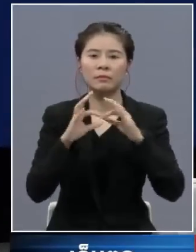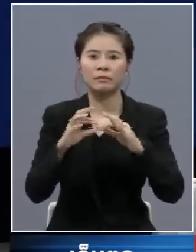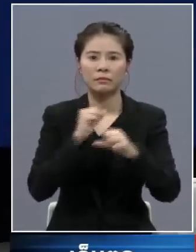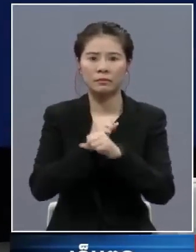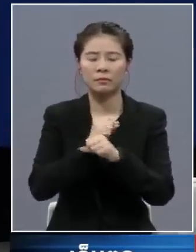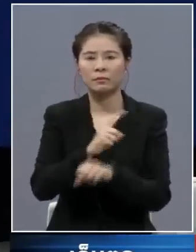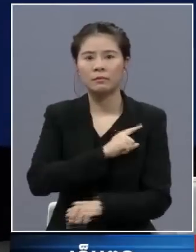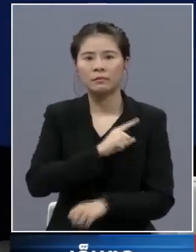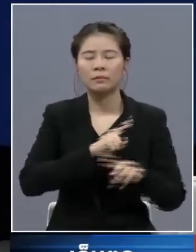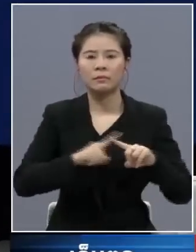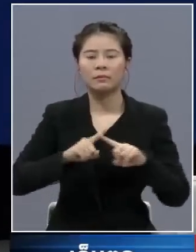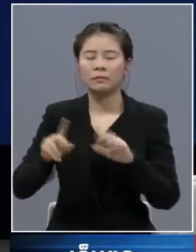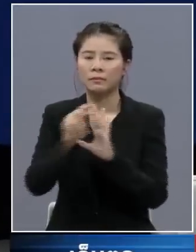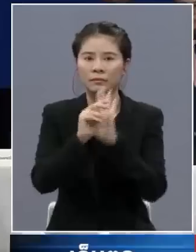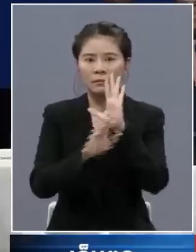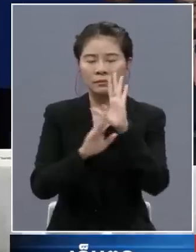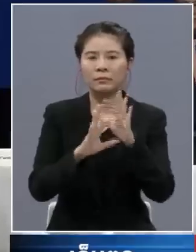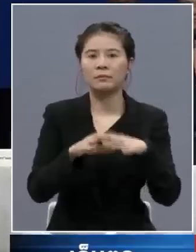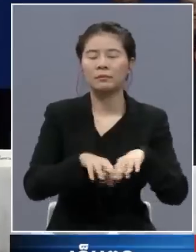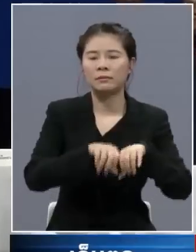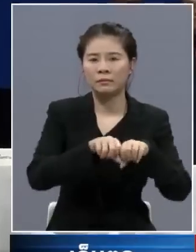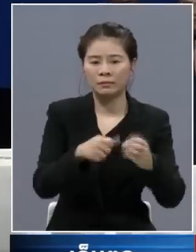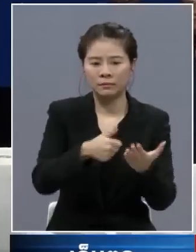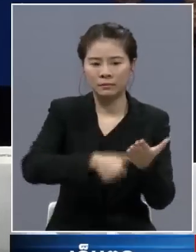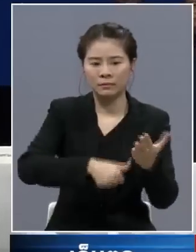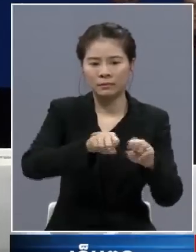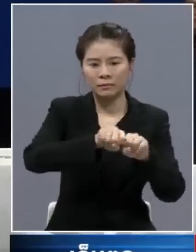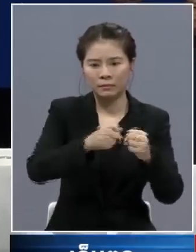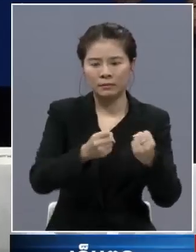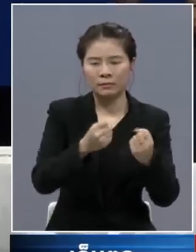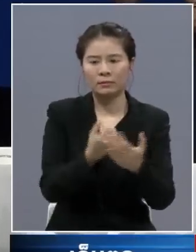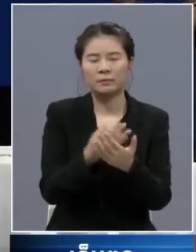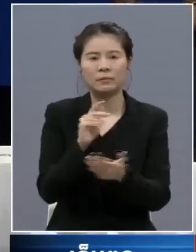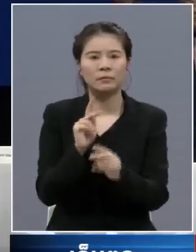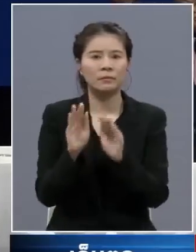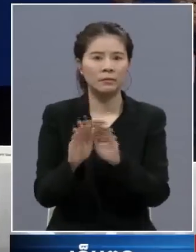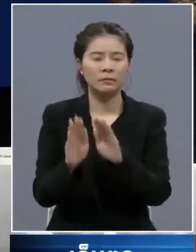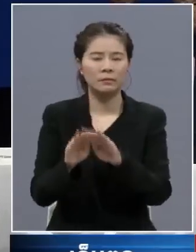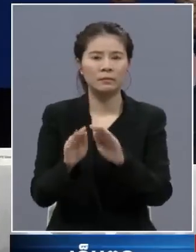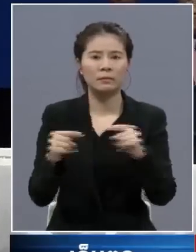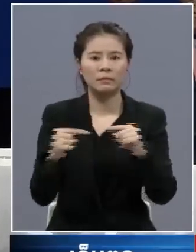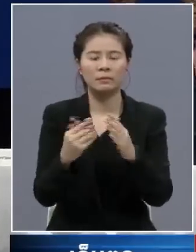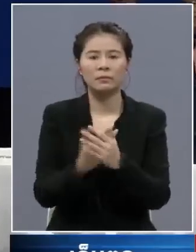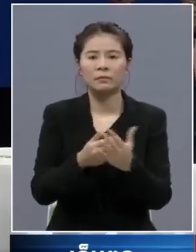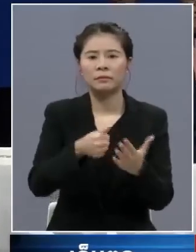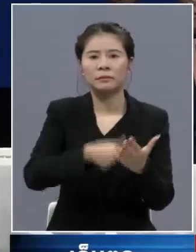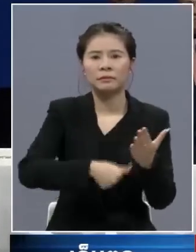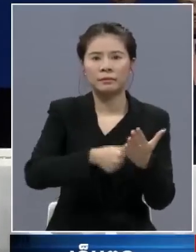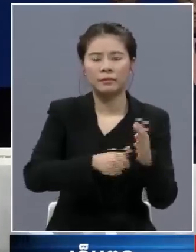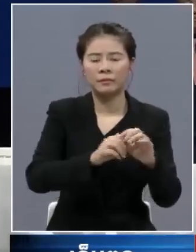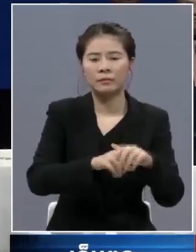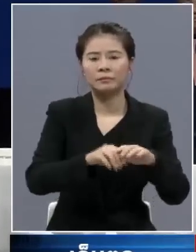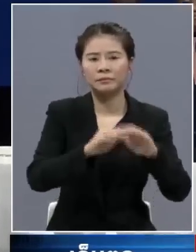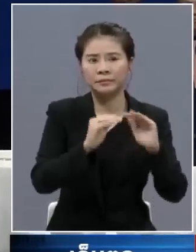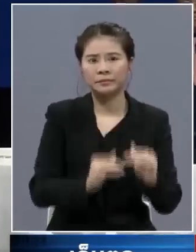างอาจจะมีนโยบายการหักภาษีเนี่ยนะครับคือสิ่งที่ก้าวไกลเนี่ยนำเสนอก็คือการลดภาษีของกลุ่มธุรกิจ SME จ